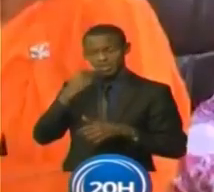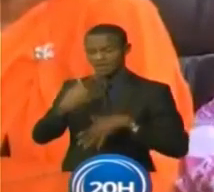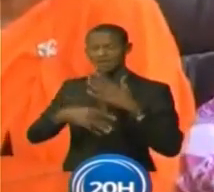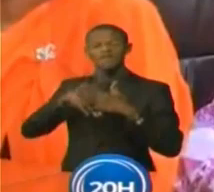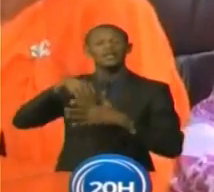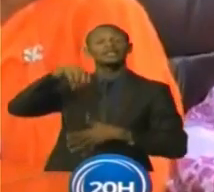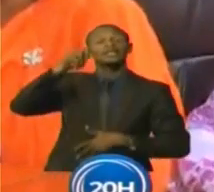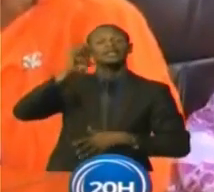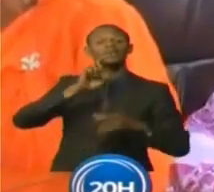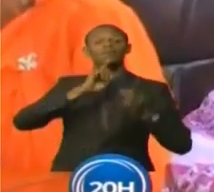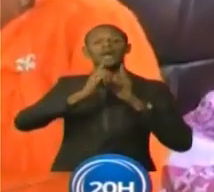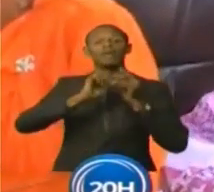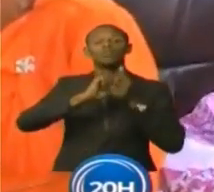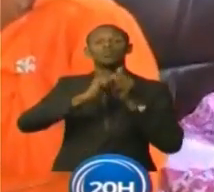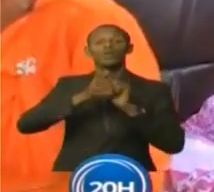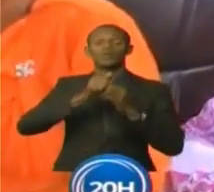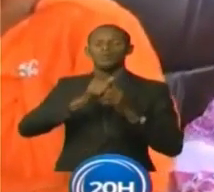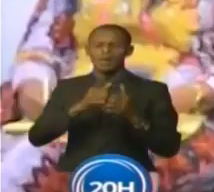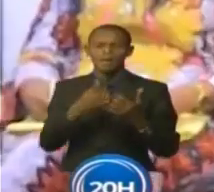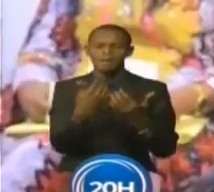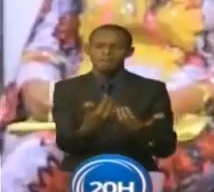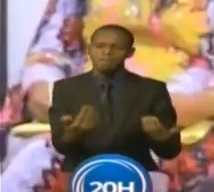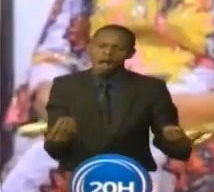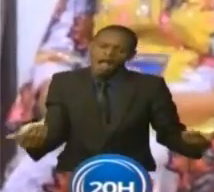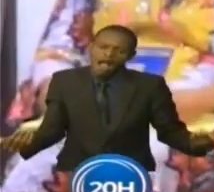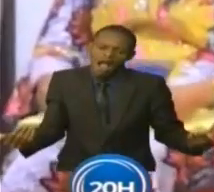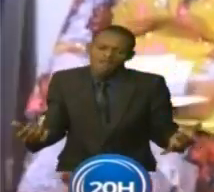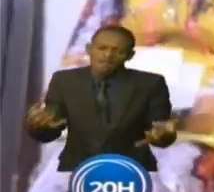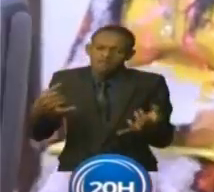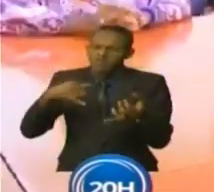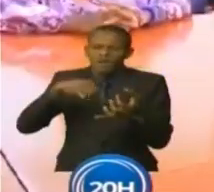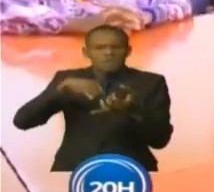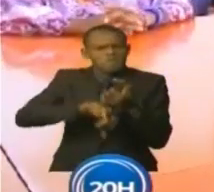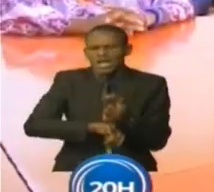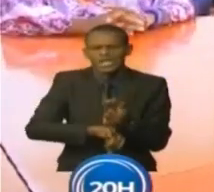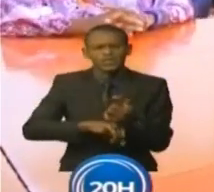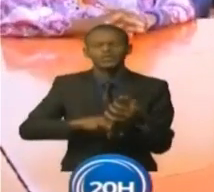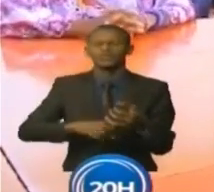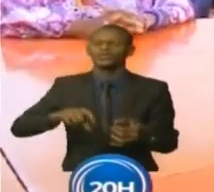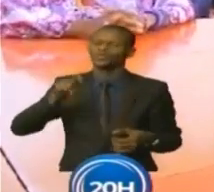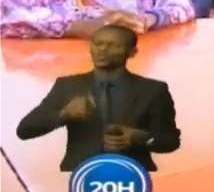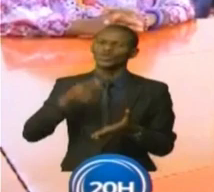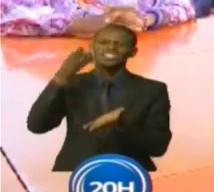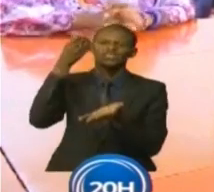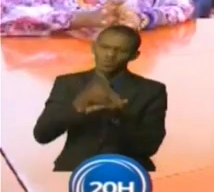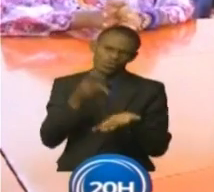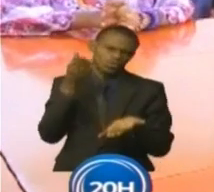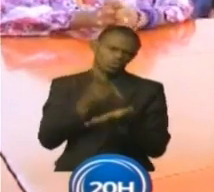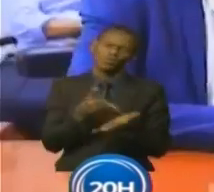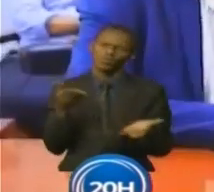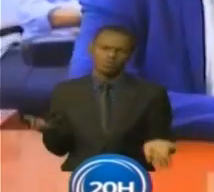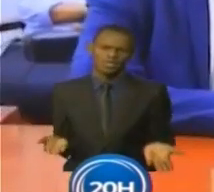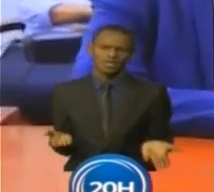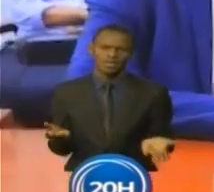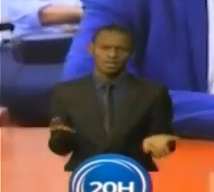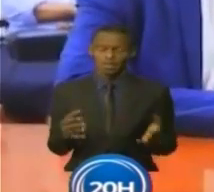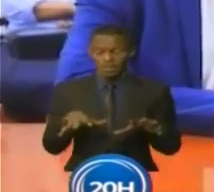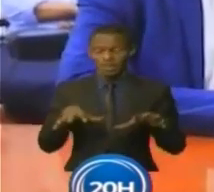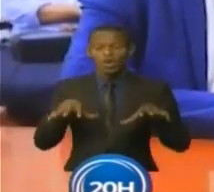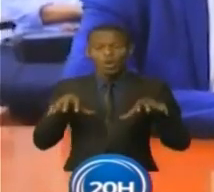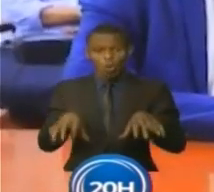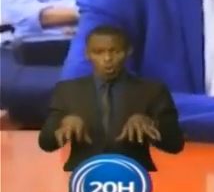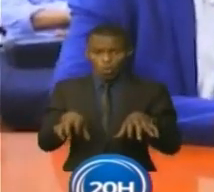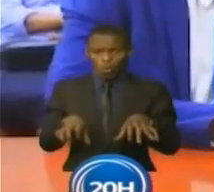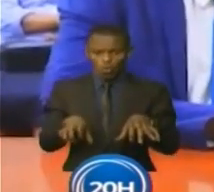La République démocratique du Congo est parmi les pays qui militent contre cette pratique et a depuis 2017 mis en place